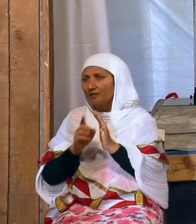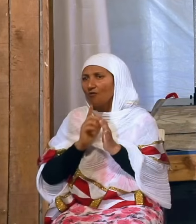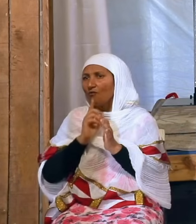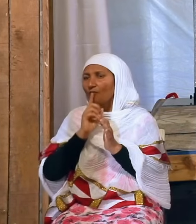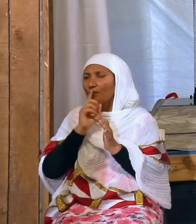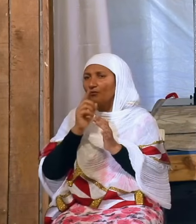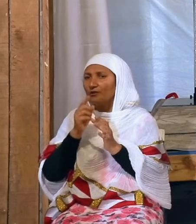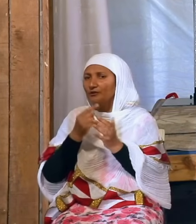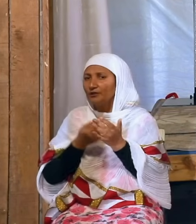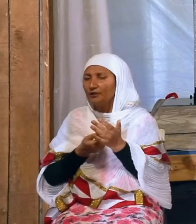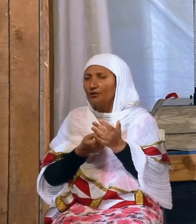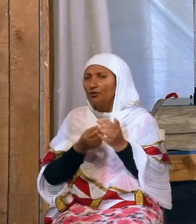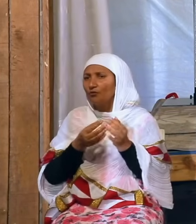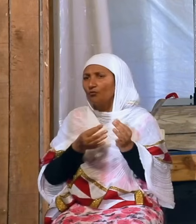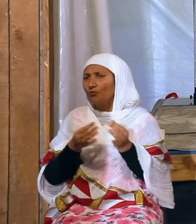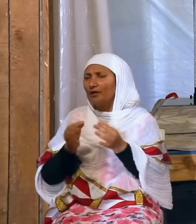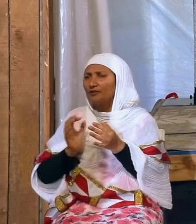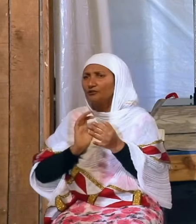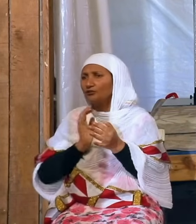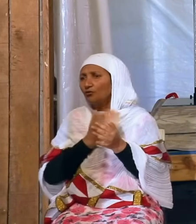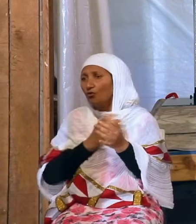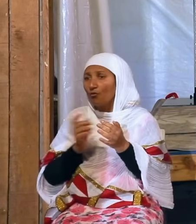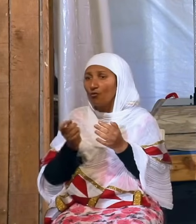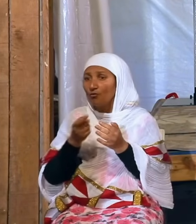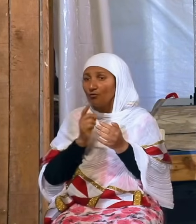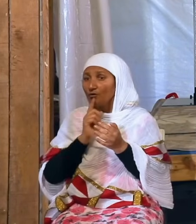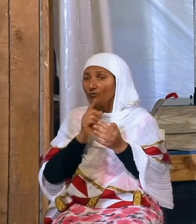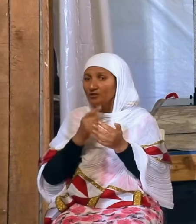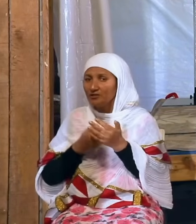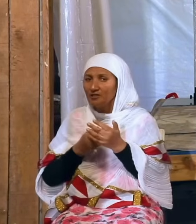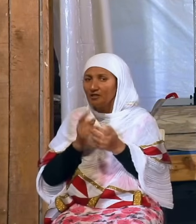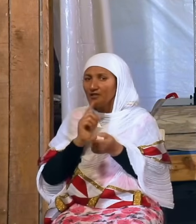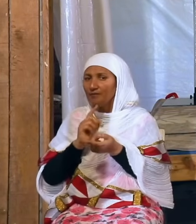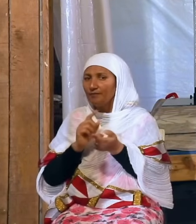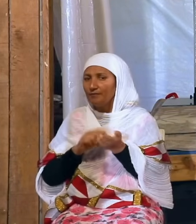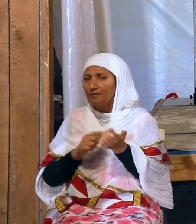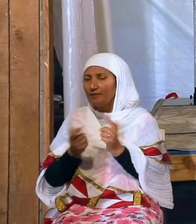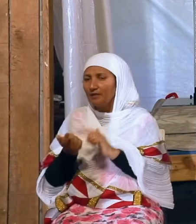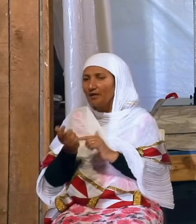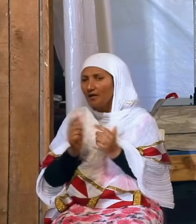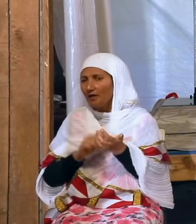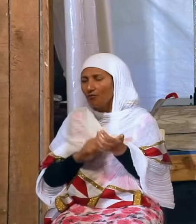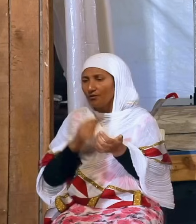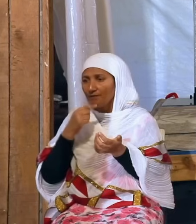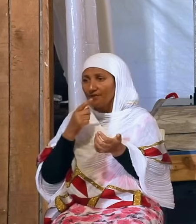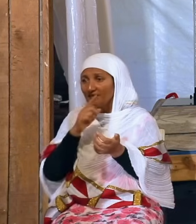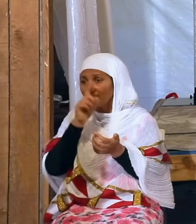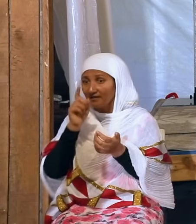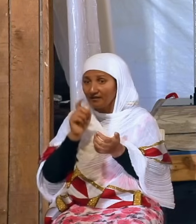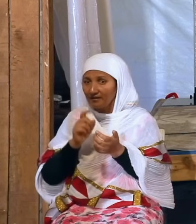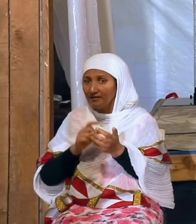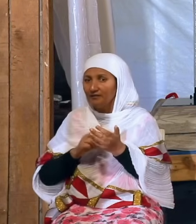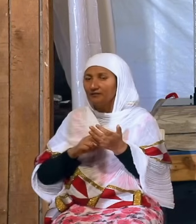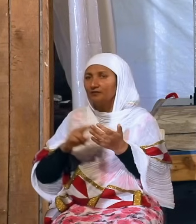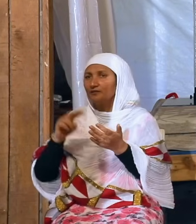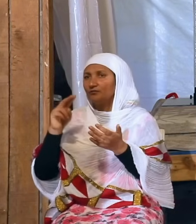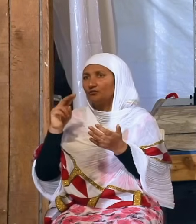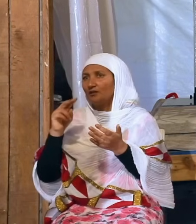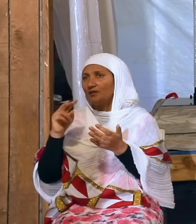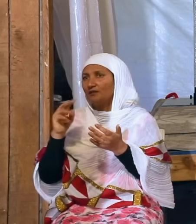በጣም ጉዳያችን ሆኖ ነው ነክቶን ነው እዚህ የምንወያየው የሚል ጥያቄ ተነስቷል። ስጋት